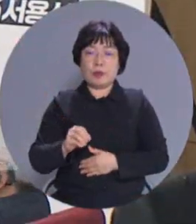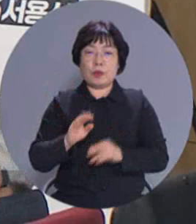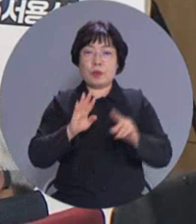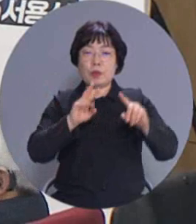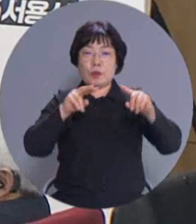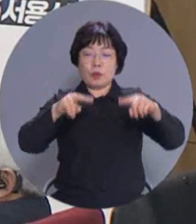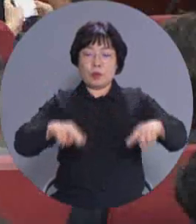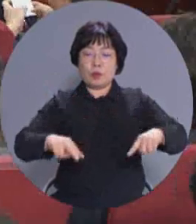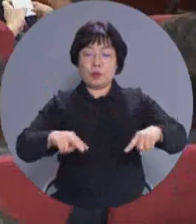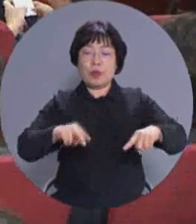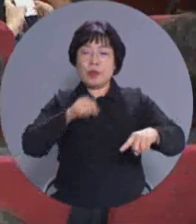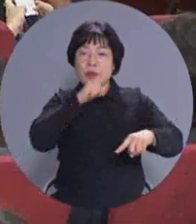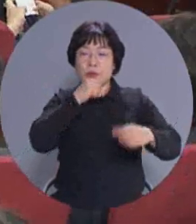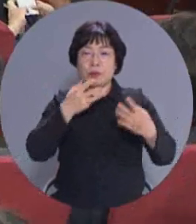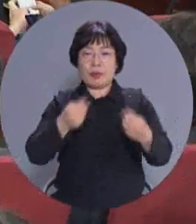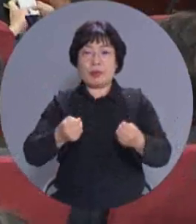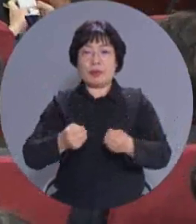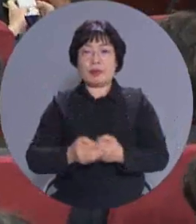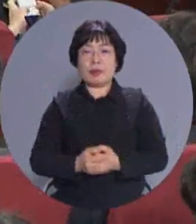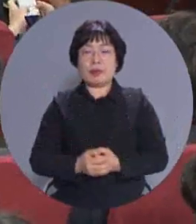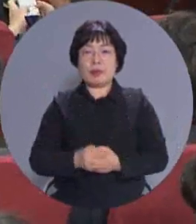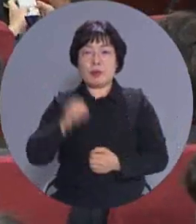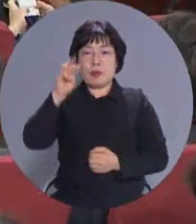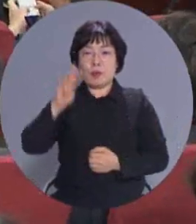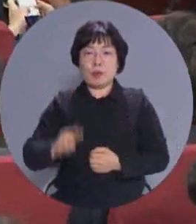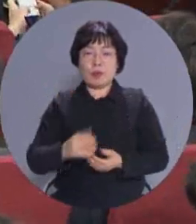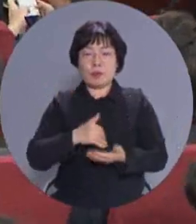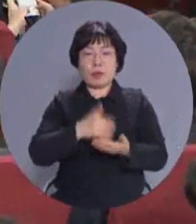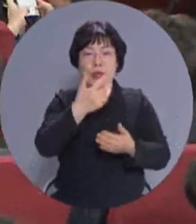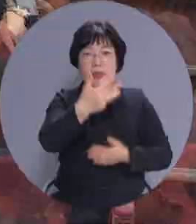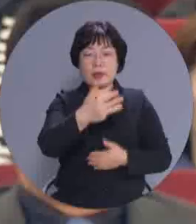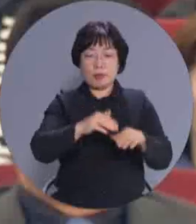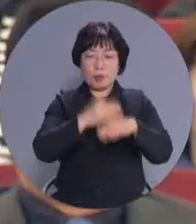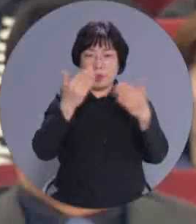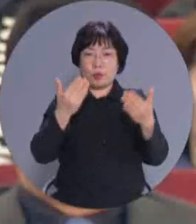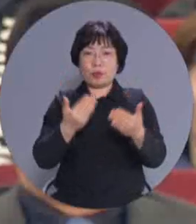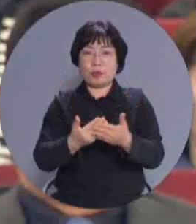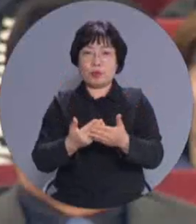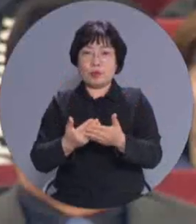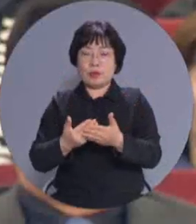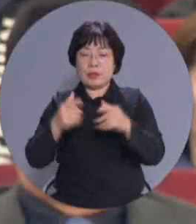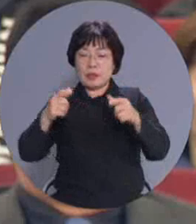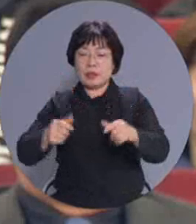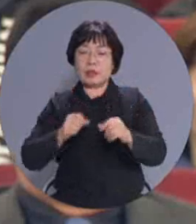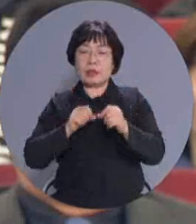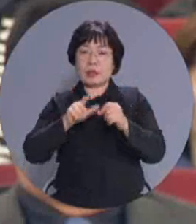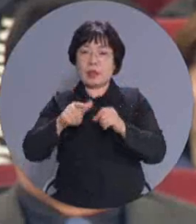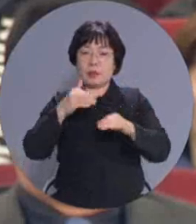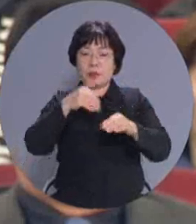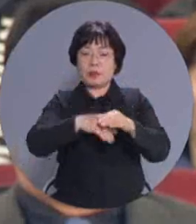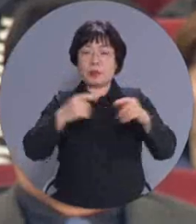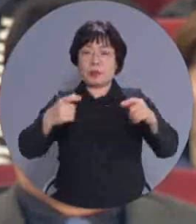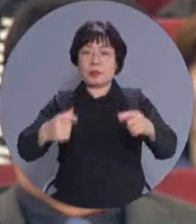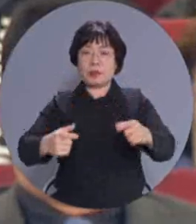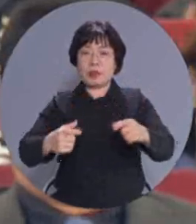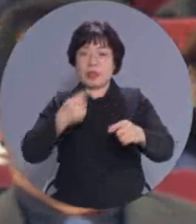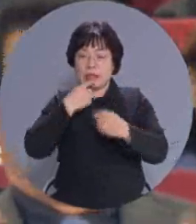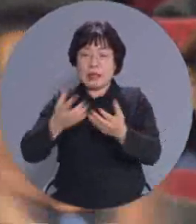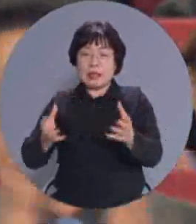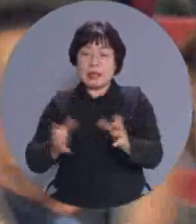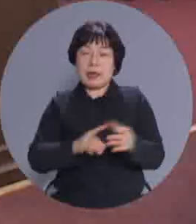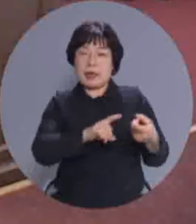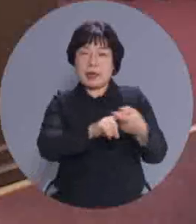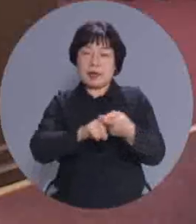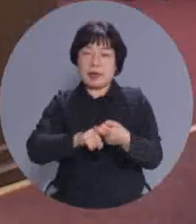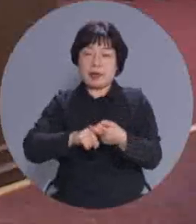가까운 득표율을 기록했습니다. 광주 8개 전 선거구를 비롯해서 지역 대부분의 선거구에서